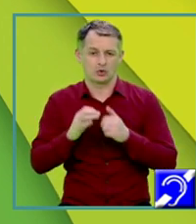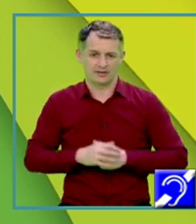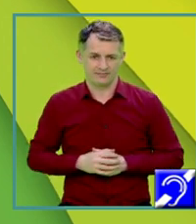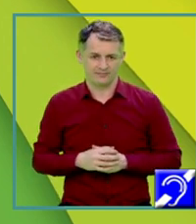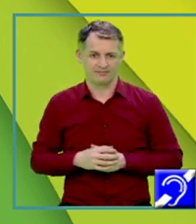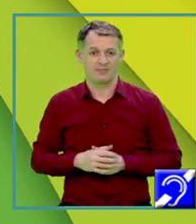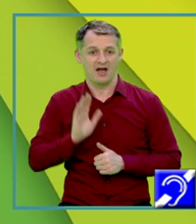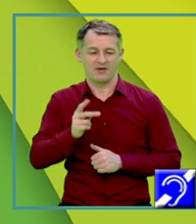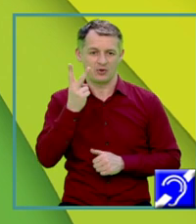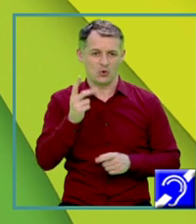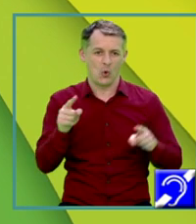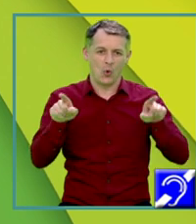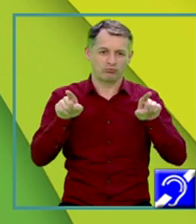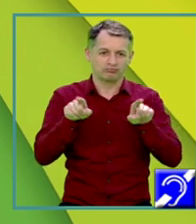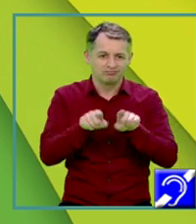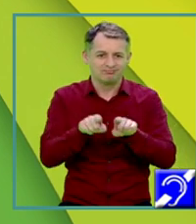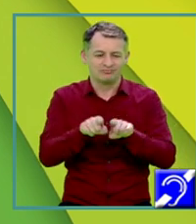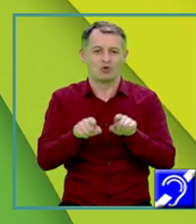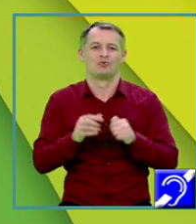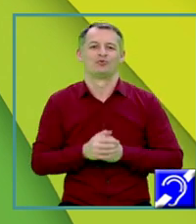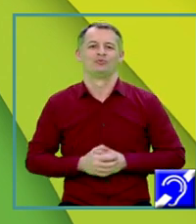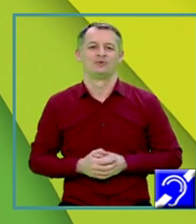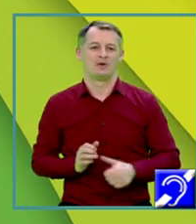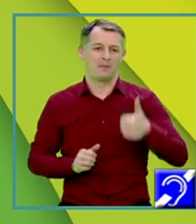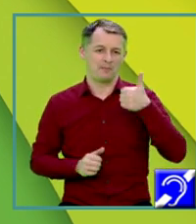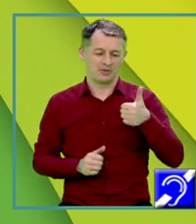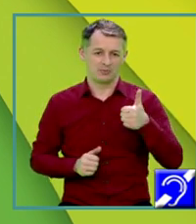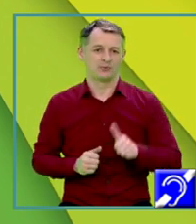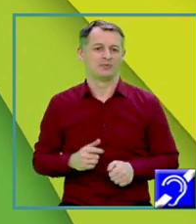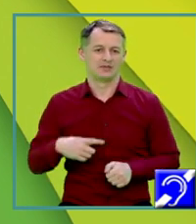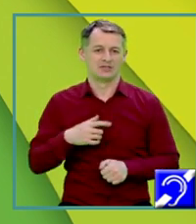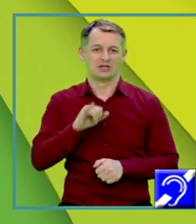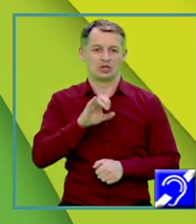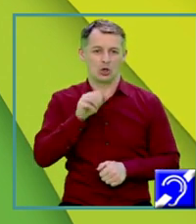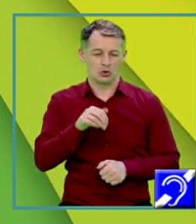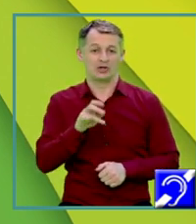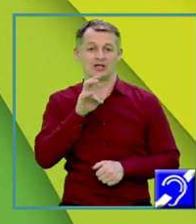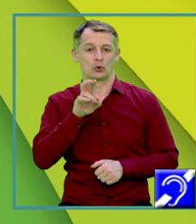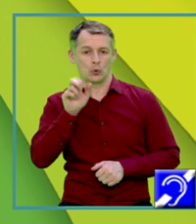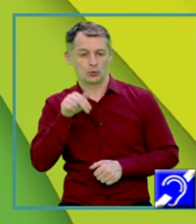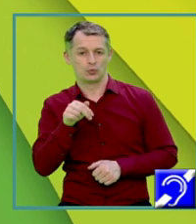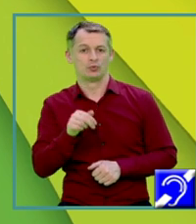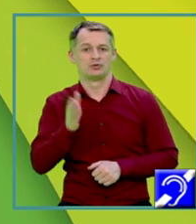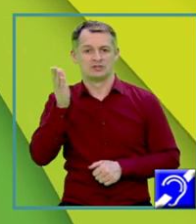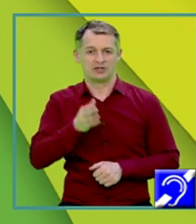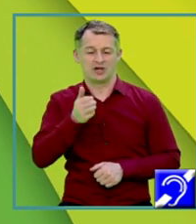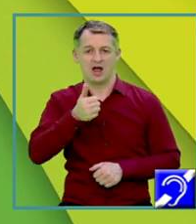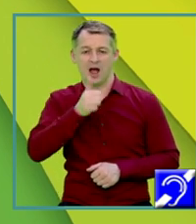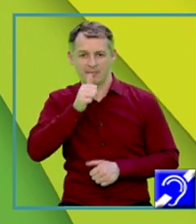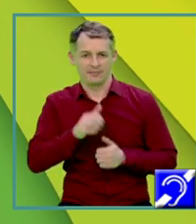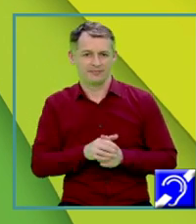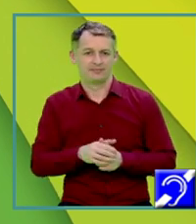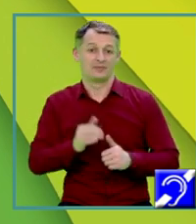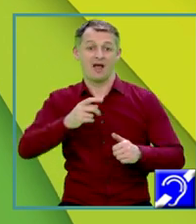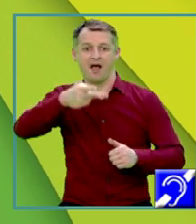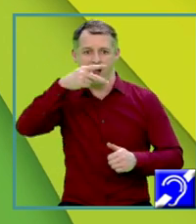avem două cupluri acid-bază conjugată. Primul este ion hidroniu slash apă și cel de-al